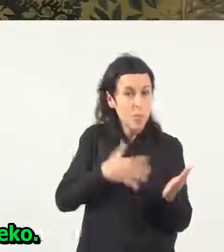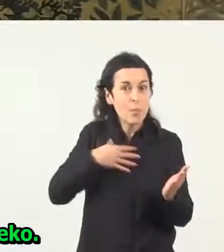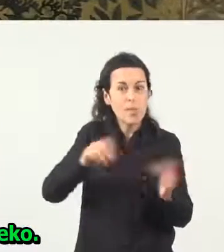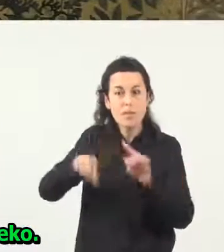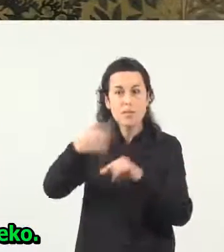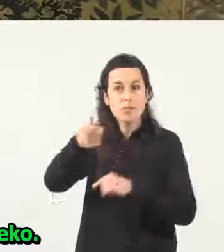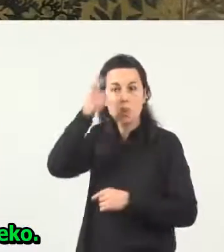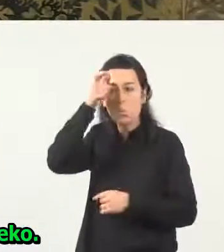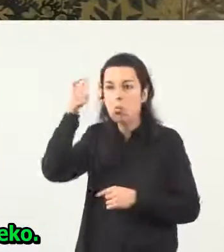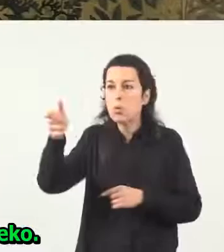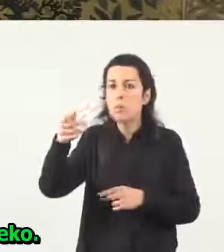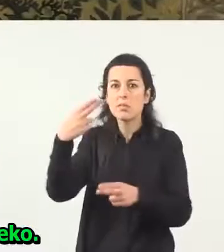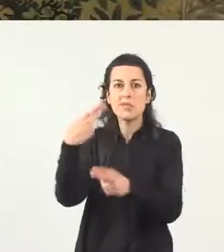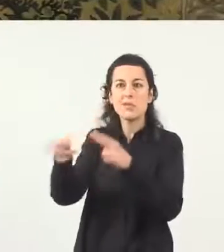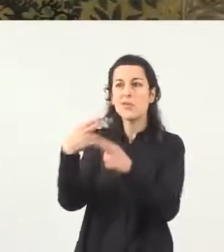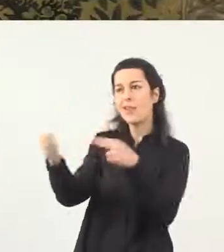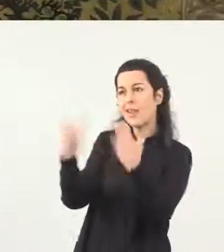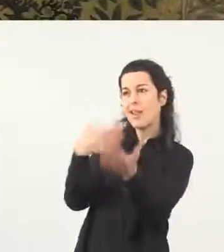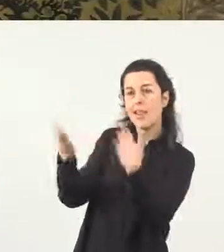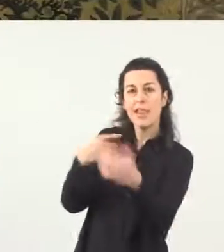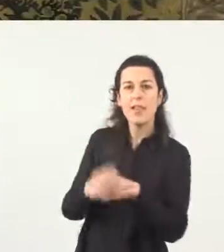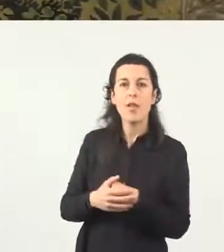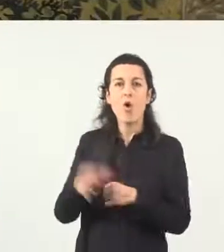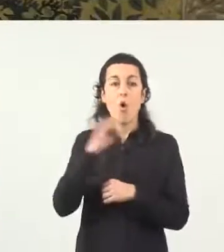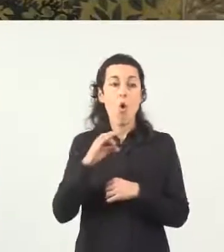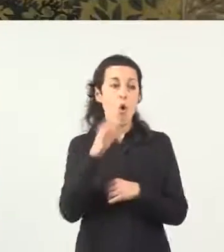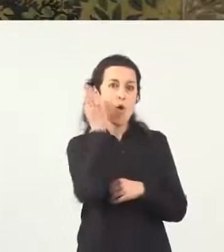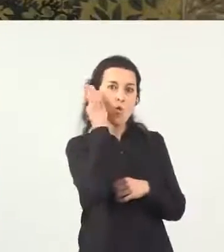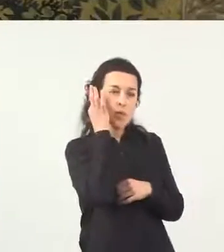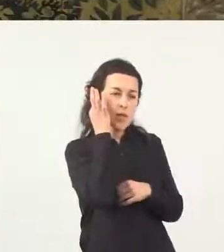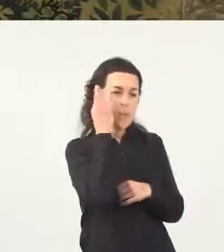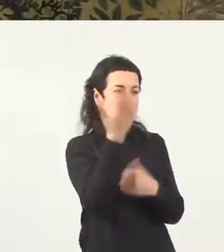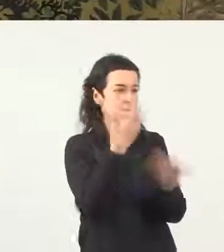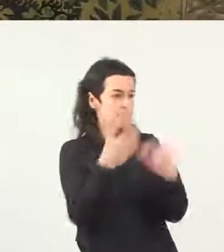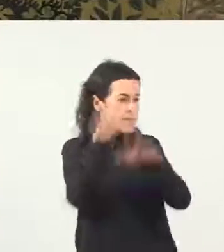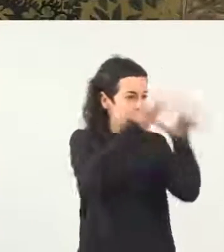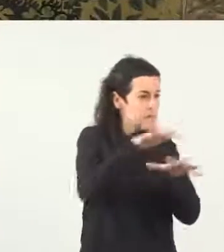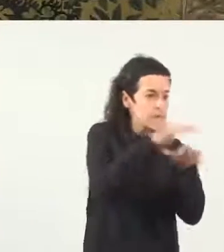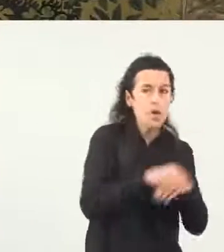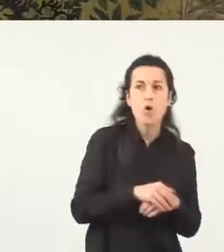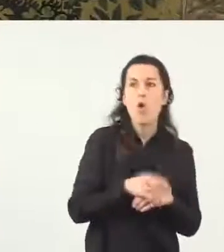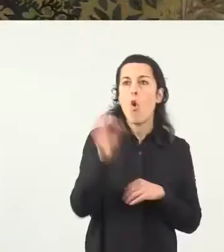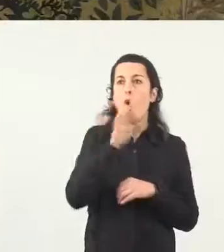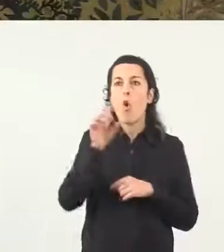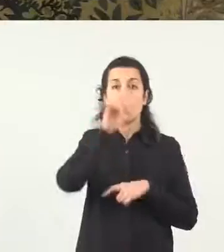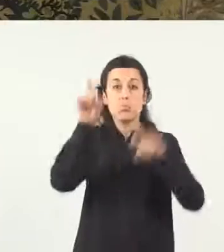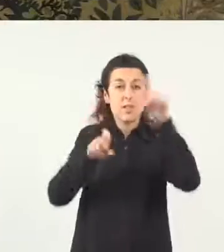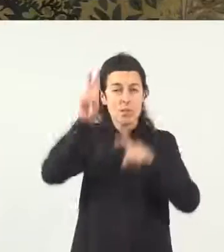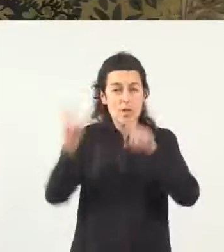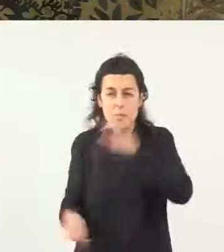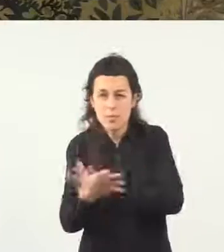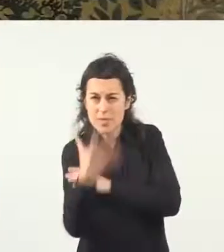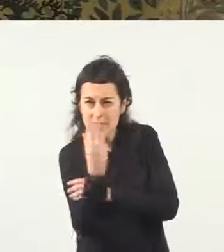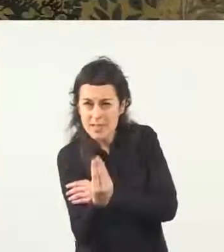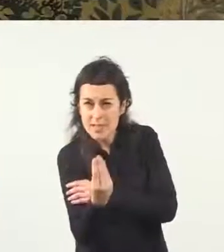batean politikariekin negoziatzeko, edo emakumeekin egoteko eta konbentzitzeko, edo galdera berriak sortzeko, ulertzen